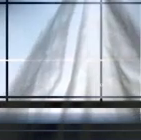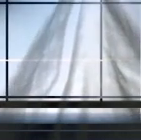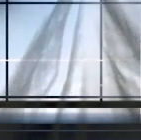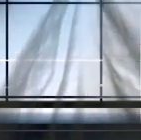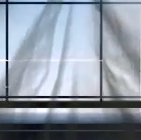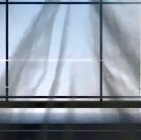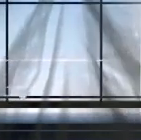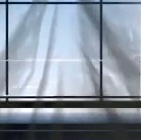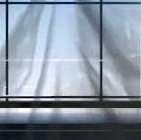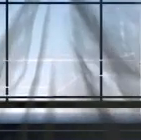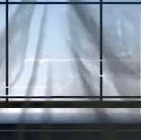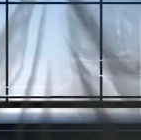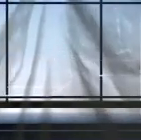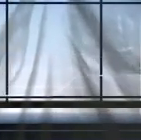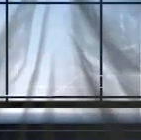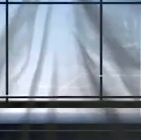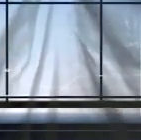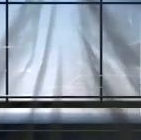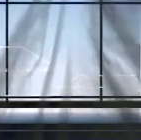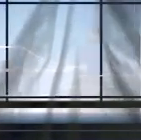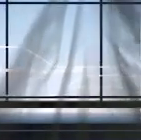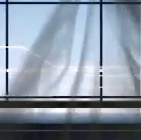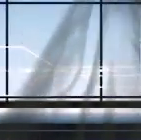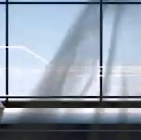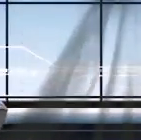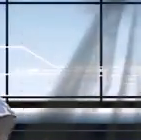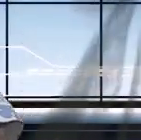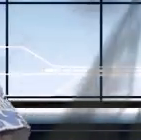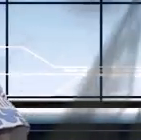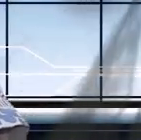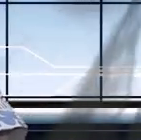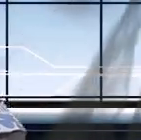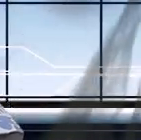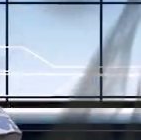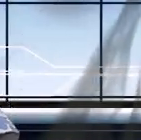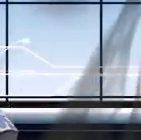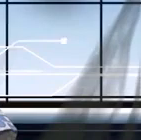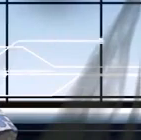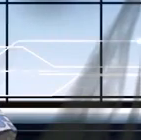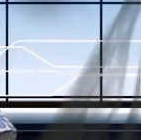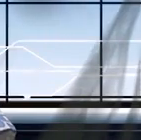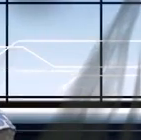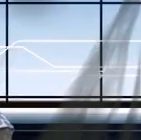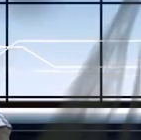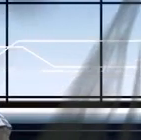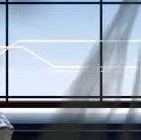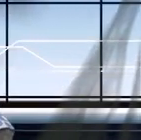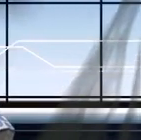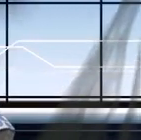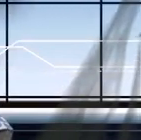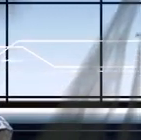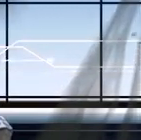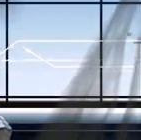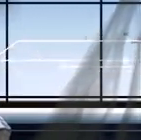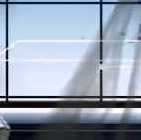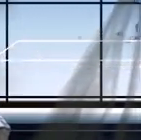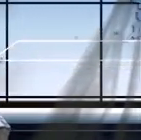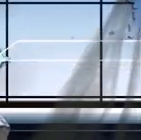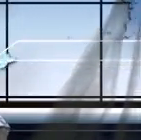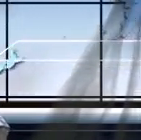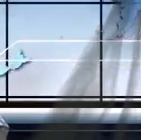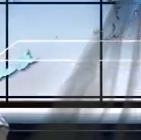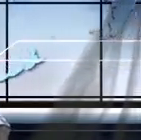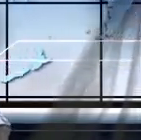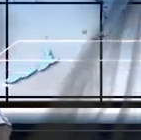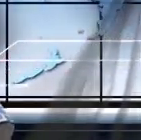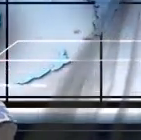ọma GCK kwa ụbọchị taa. N'ụbọchị taa, anyị na-ele anya na nwapụta